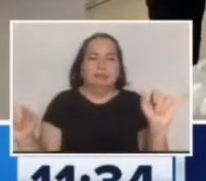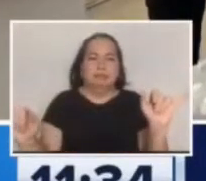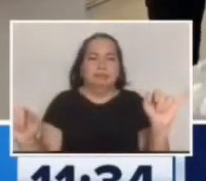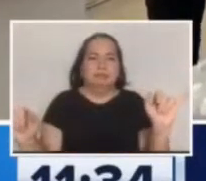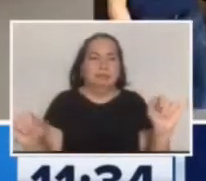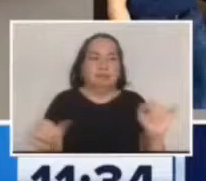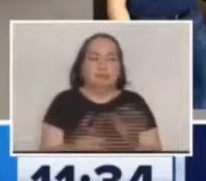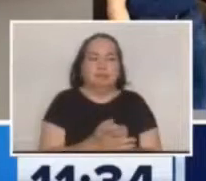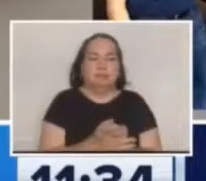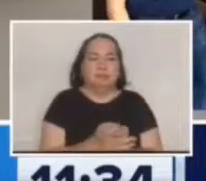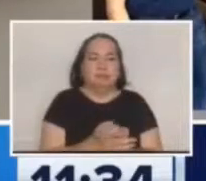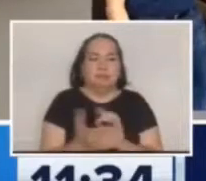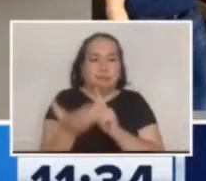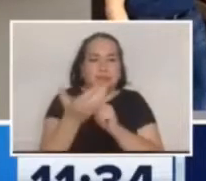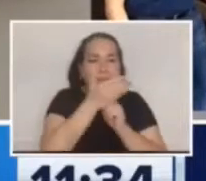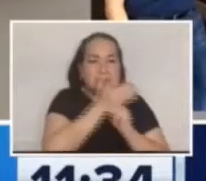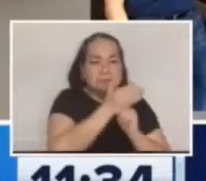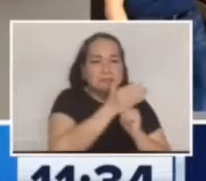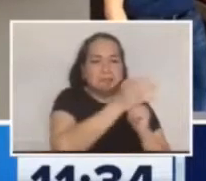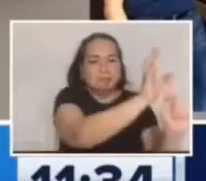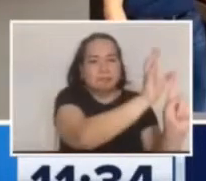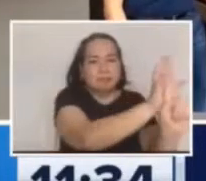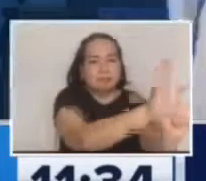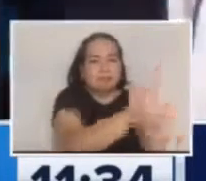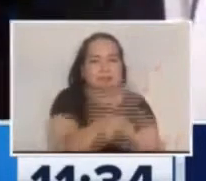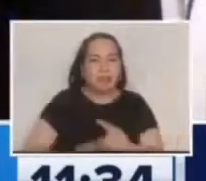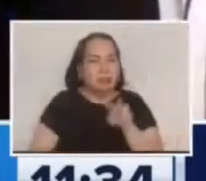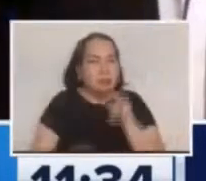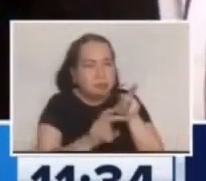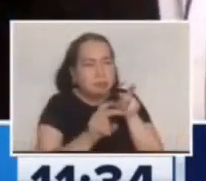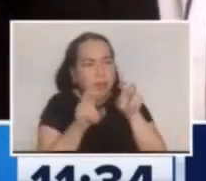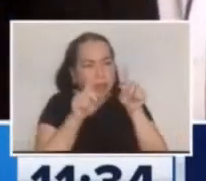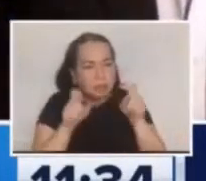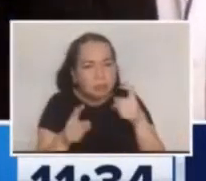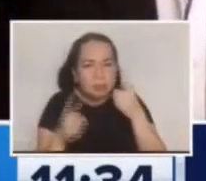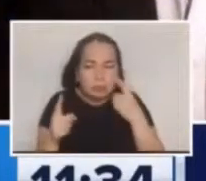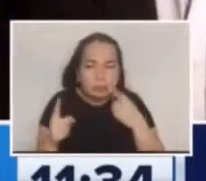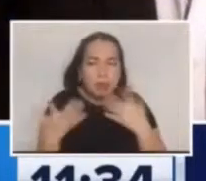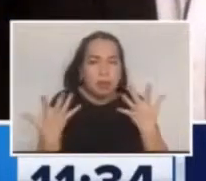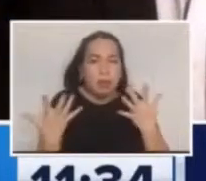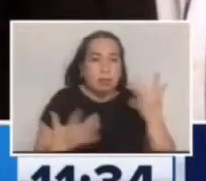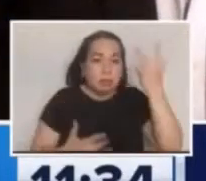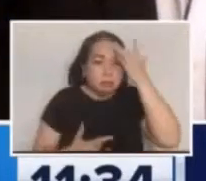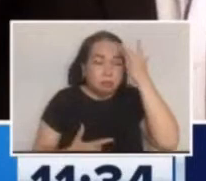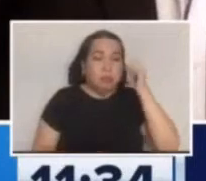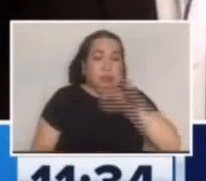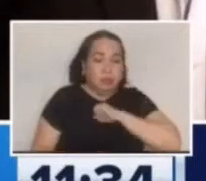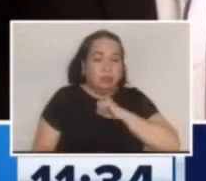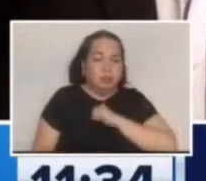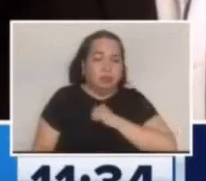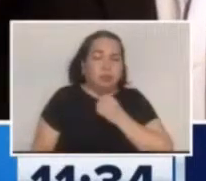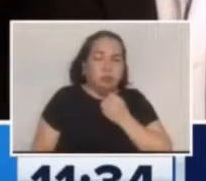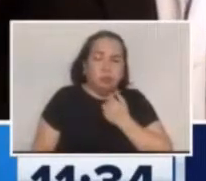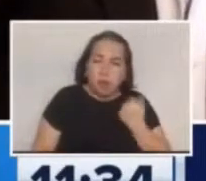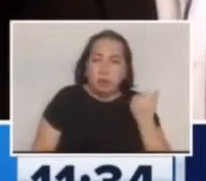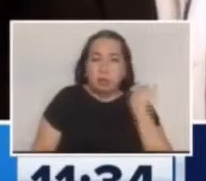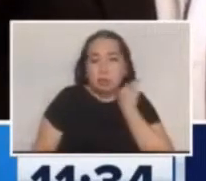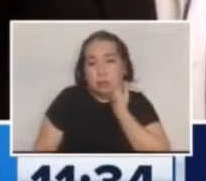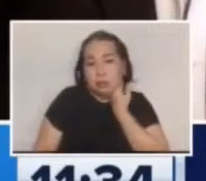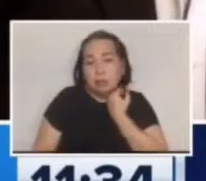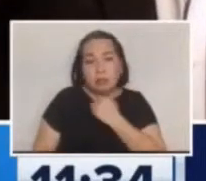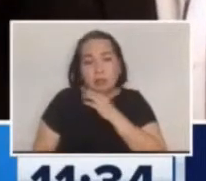lang po, dinideclare natin. Alright. Governor, ngayong naka-GCQ na po ang Bohol, anong nagbago sa